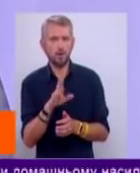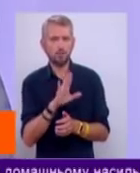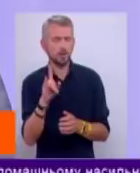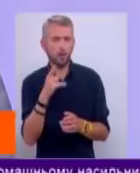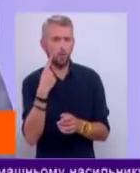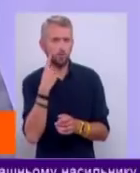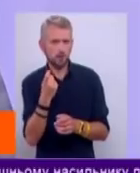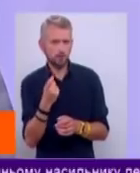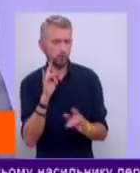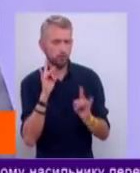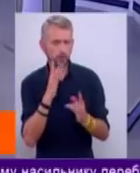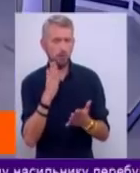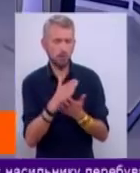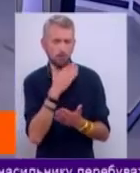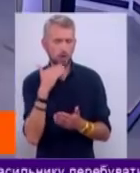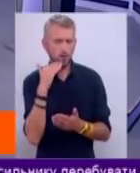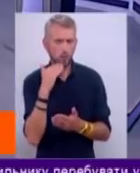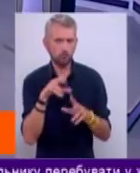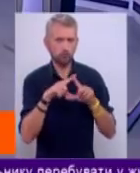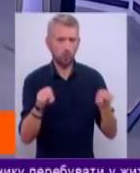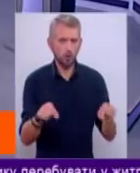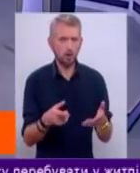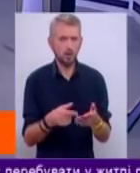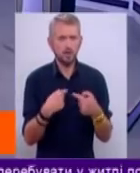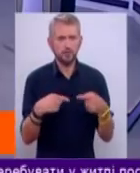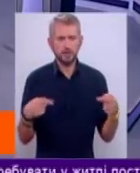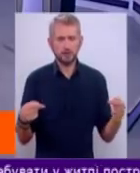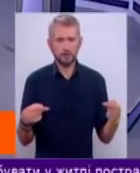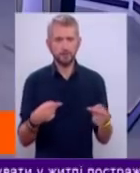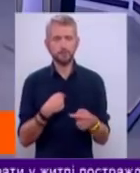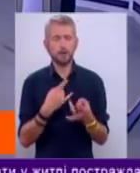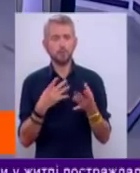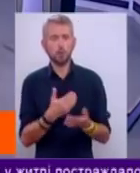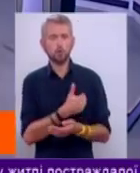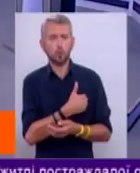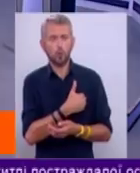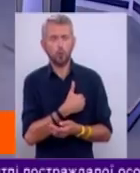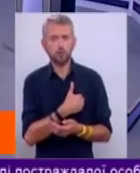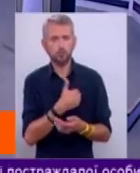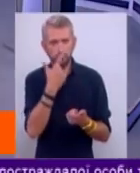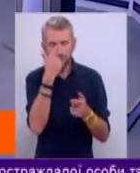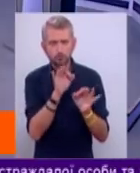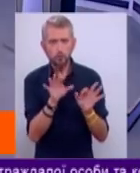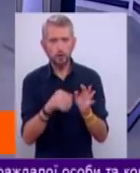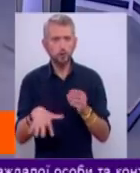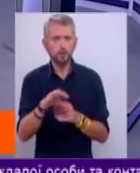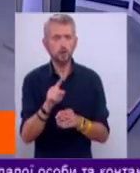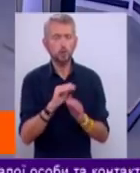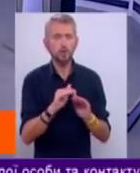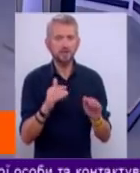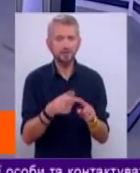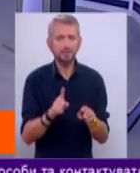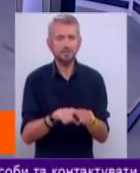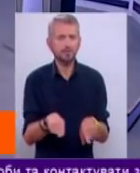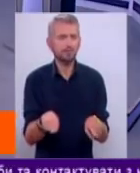є таке в багатьох, скажімо так, школах, в різних. Я просто хочу, якби, донести до всіх, що діти – це такі ж